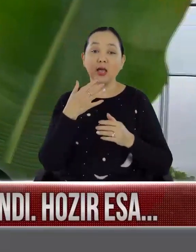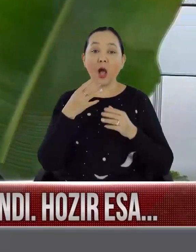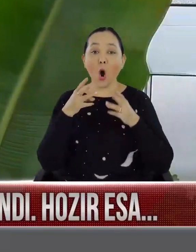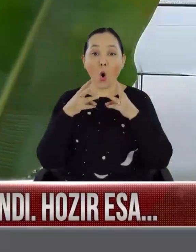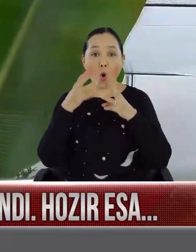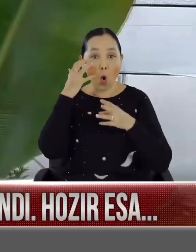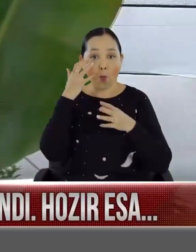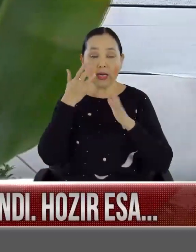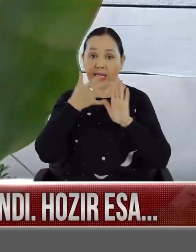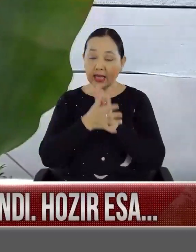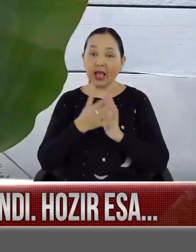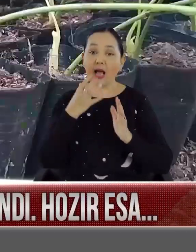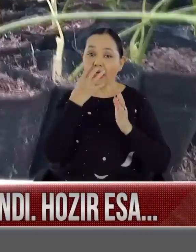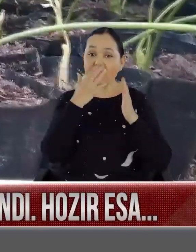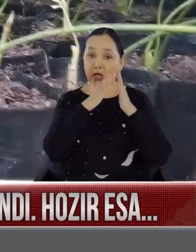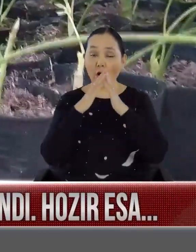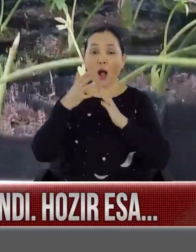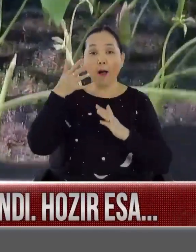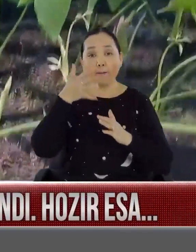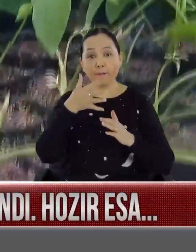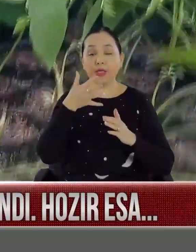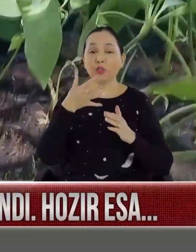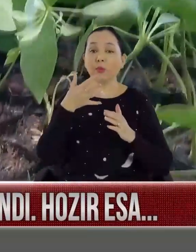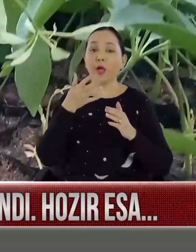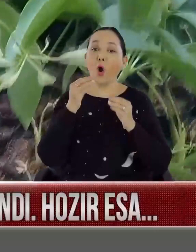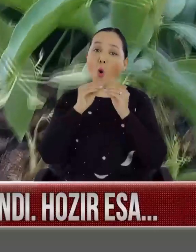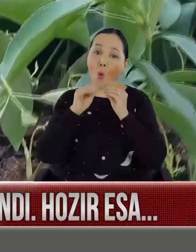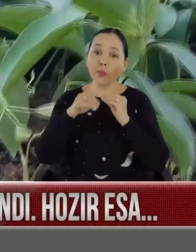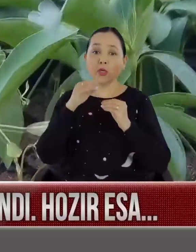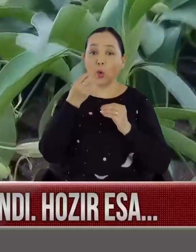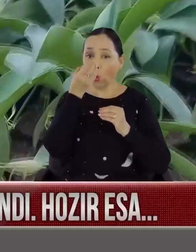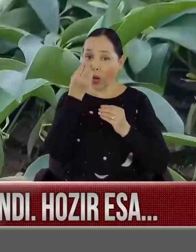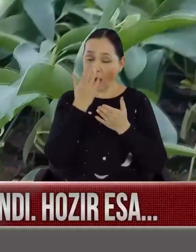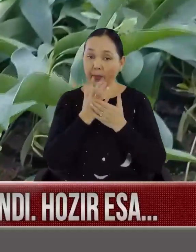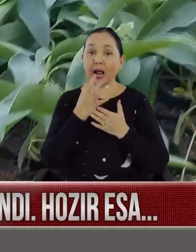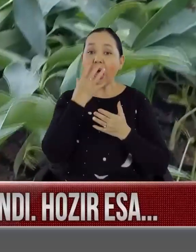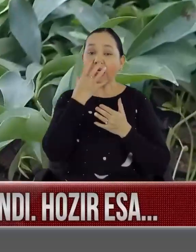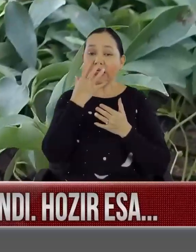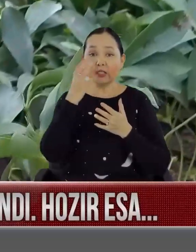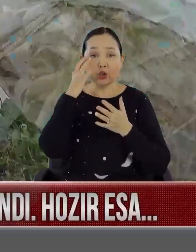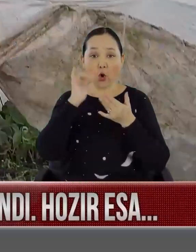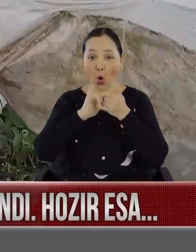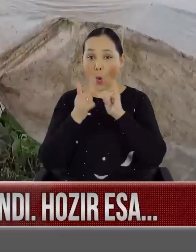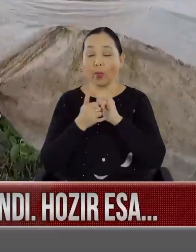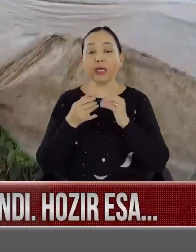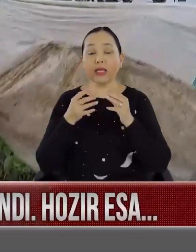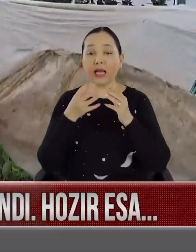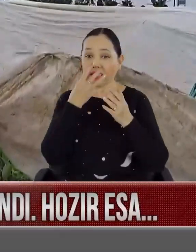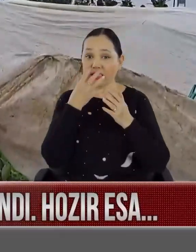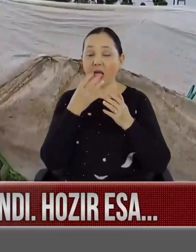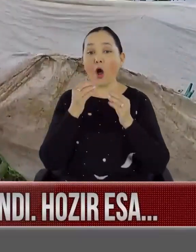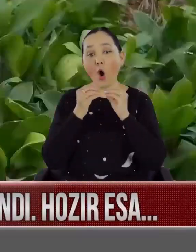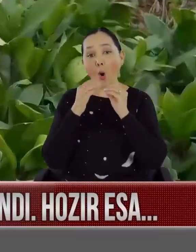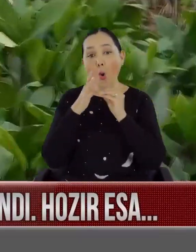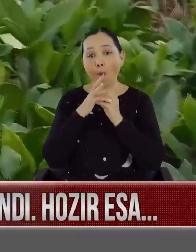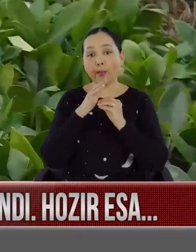ketadi. Bizi issiqxonamizda 5 ming so'mdan 10 ming so'mgacha bo'lgan gullarimiz bor. Isitish ko'mirga isitamiz. Shu kungacha